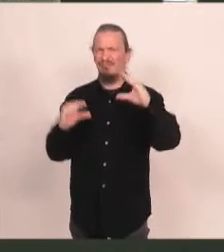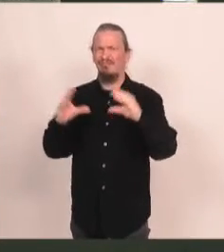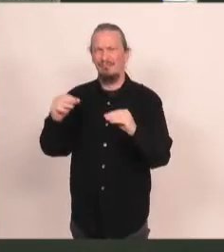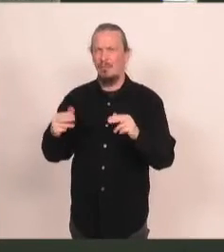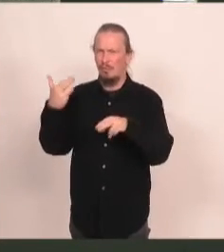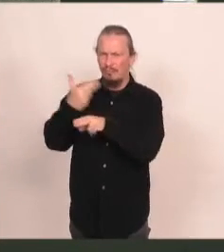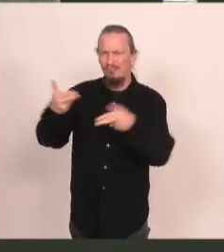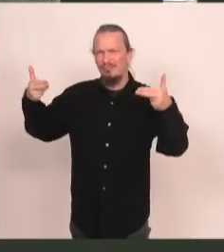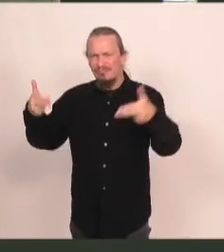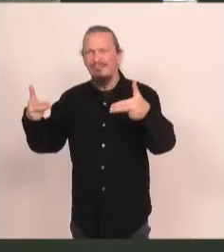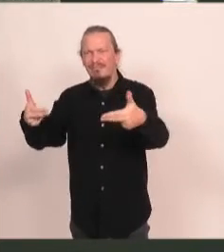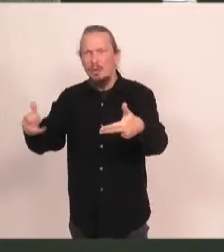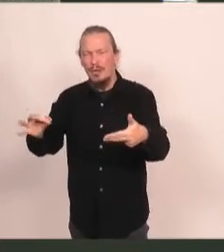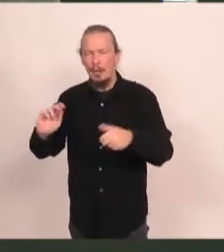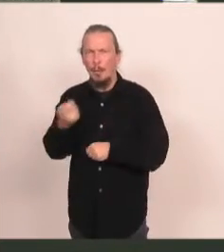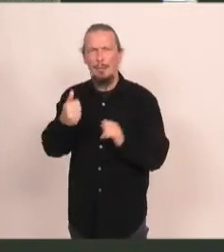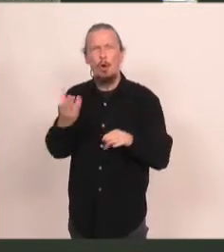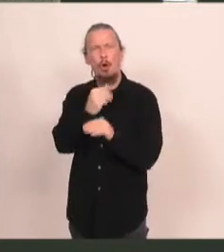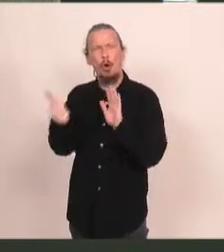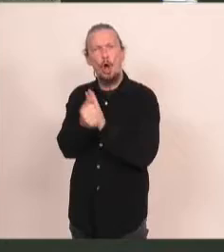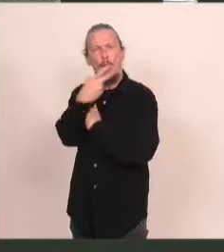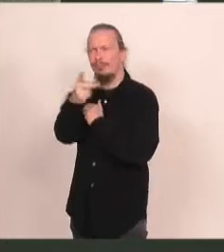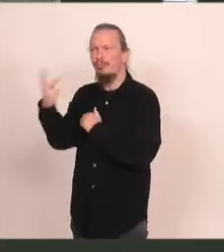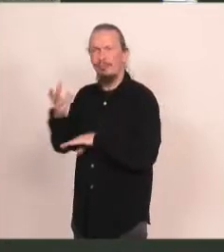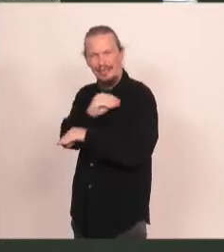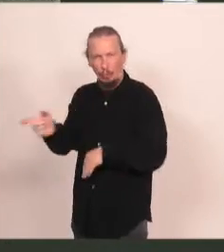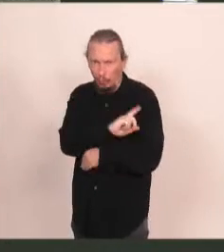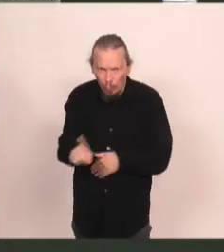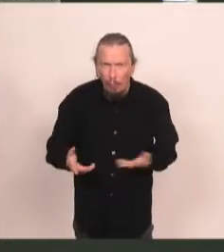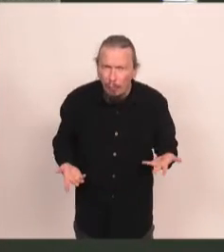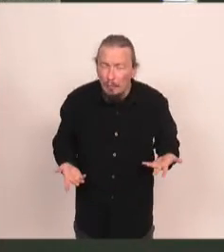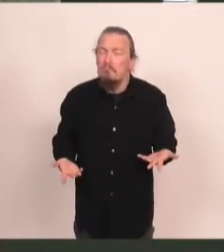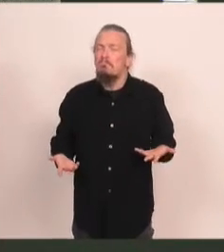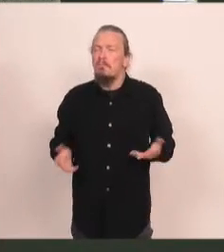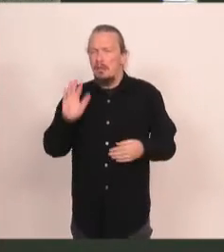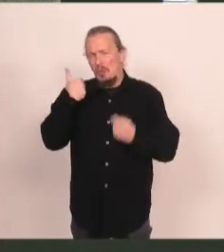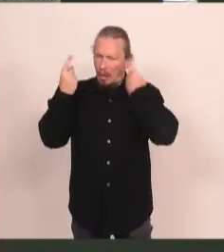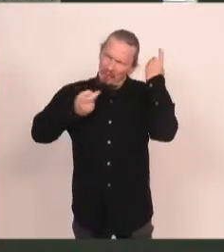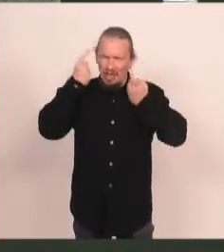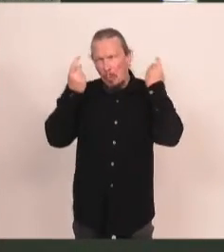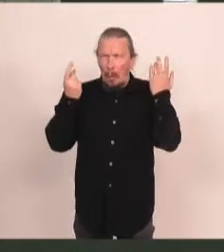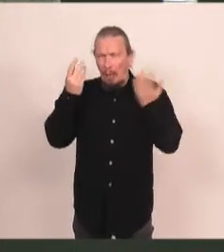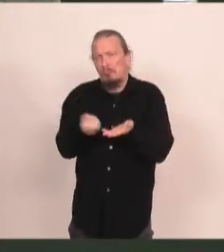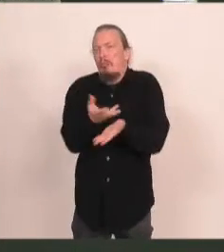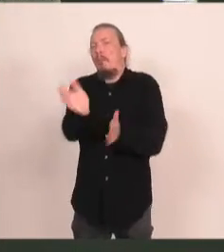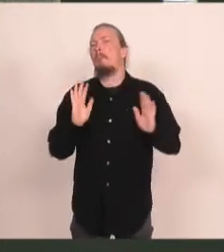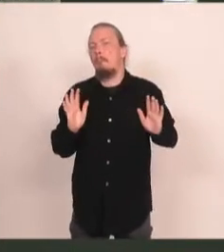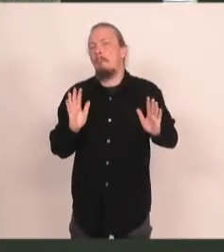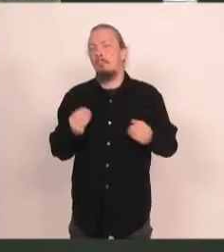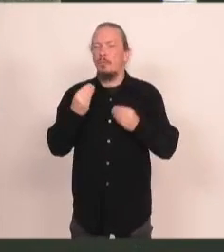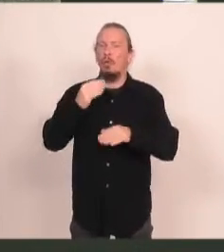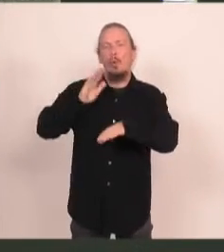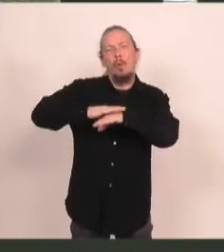la sécurité n'entrant pas dans leurs prérogatives. Voilà, il nous semblait important de vous livrer ces quelques réflexions pour contribuer aux travaux du